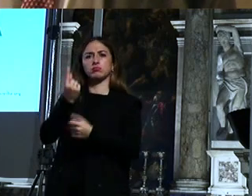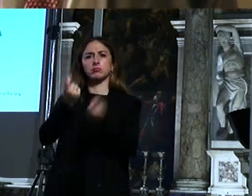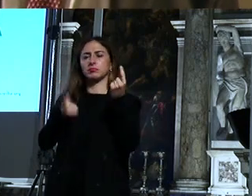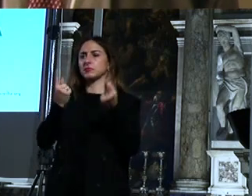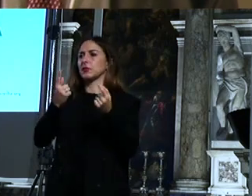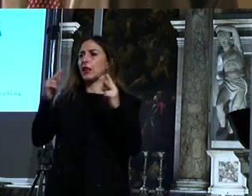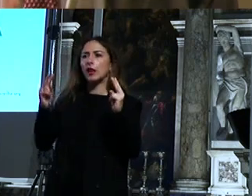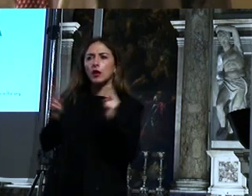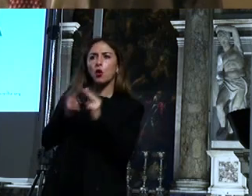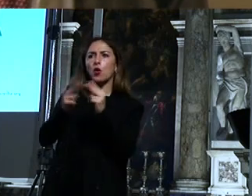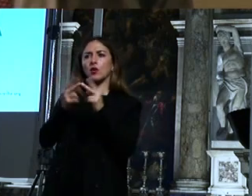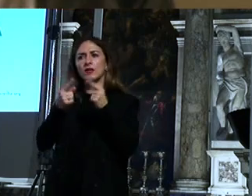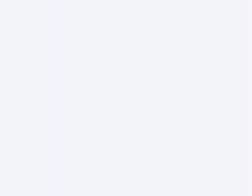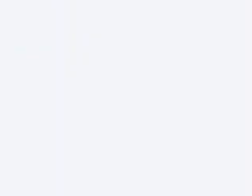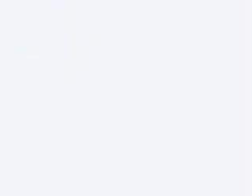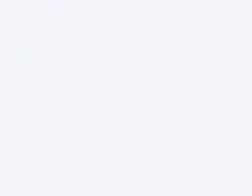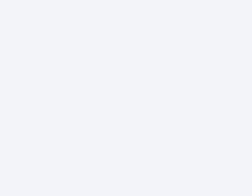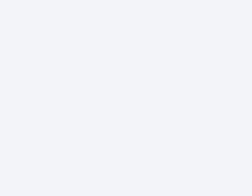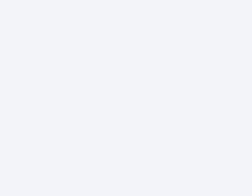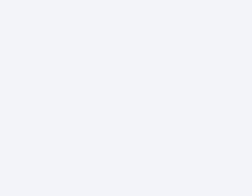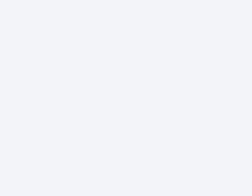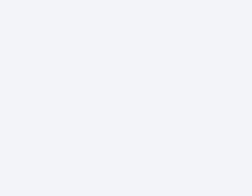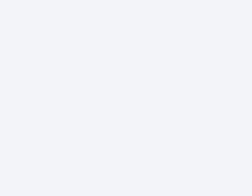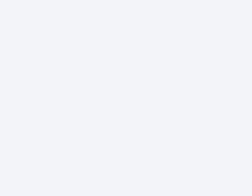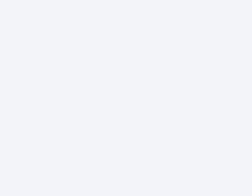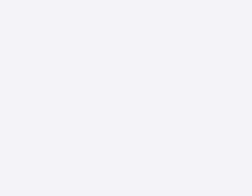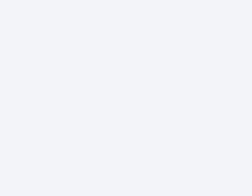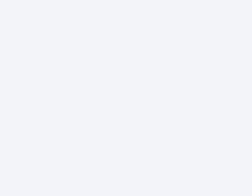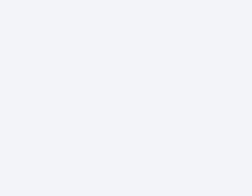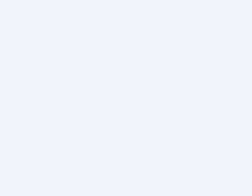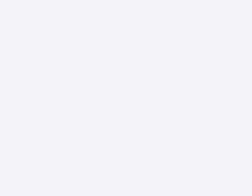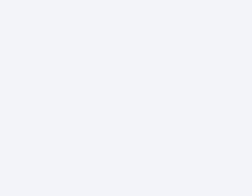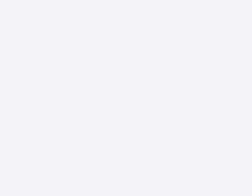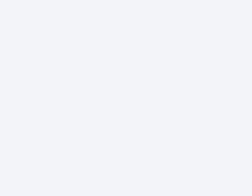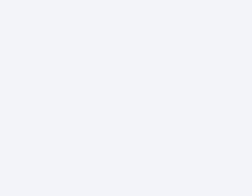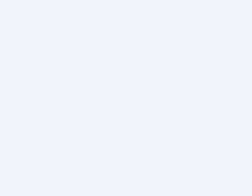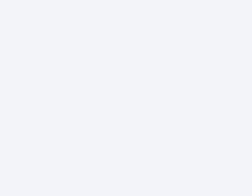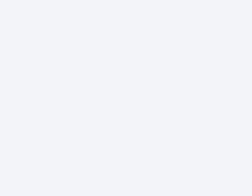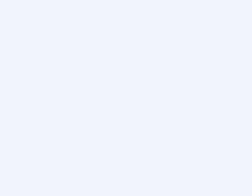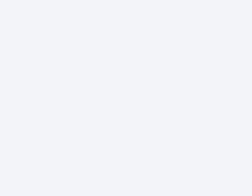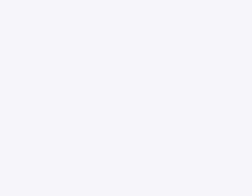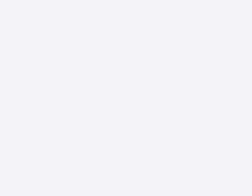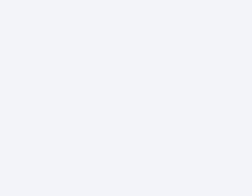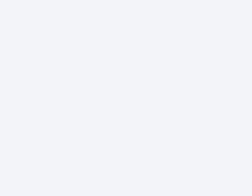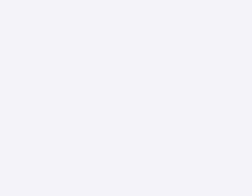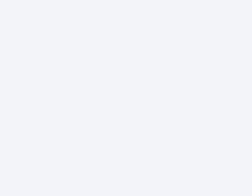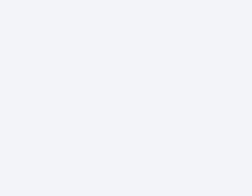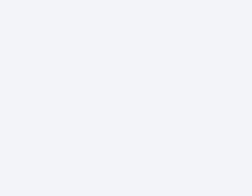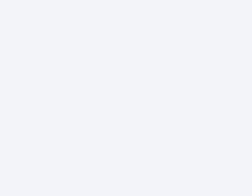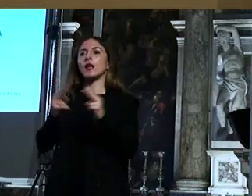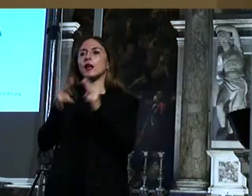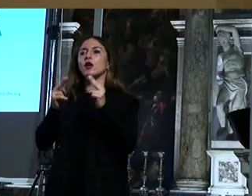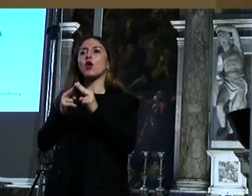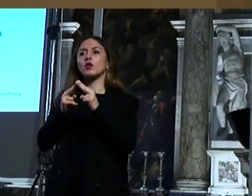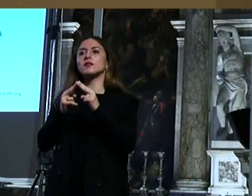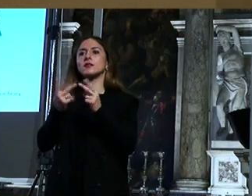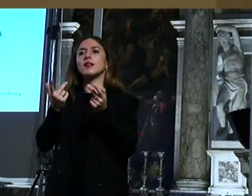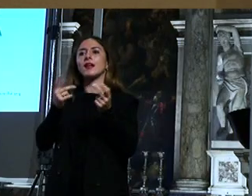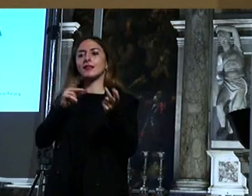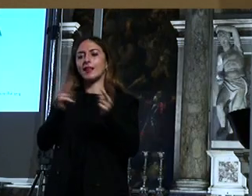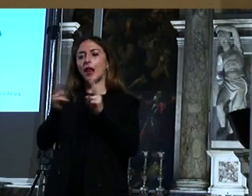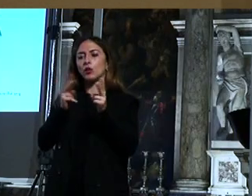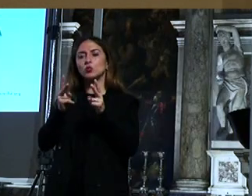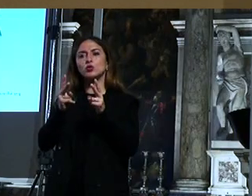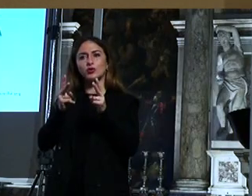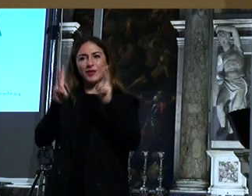incontri, ci sono molte novità che sono partite anche quest'anno, incontri dedicati alla traduzione, con i traduttori che parlano